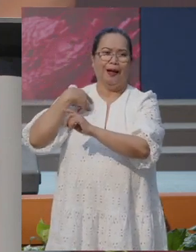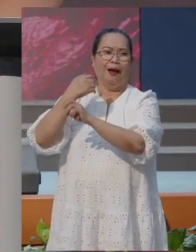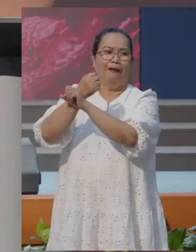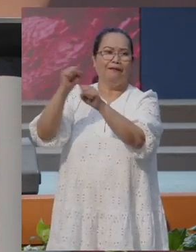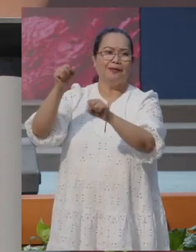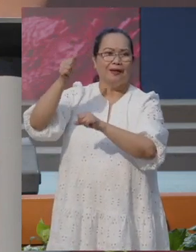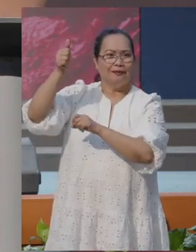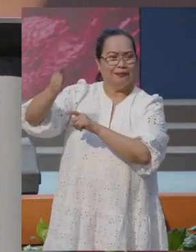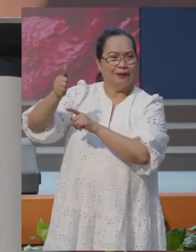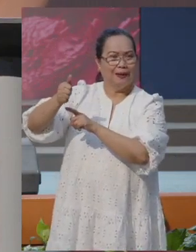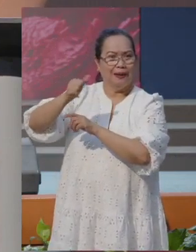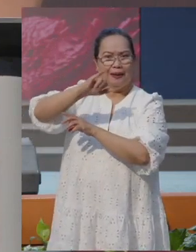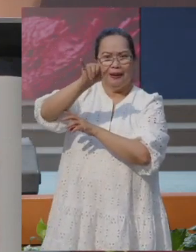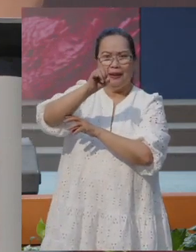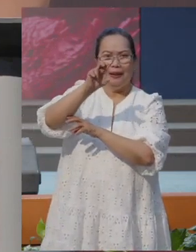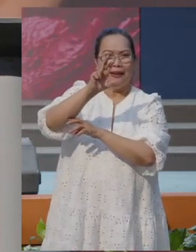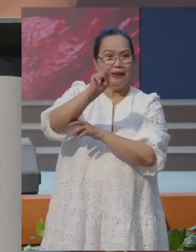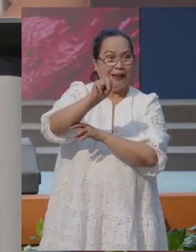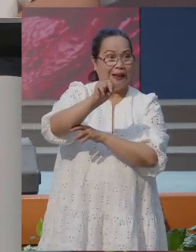sarili niya sa John